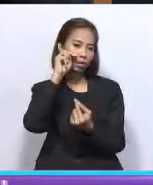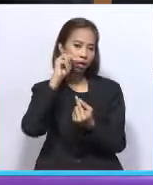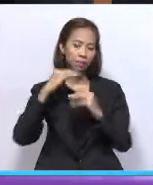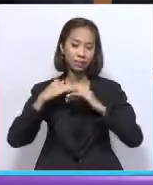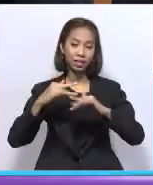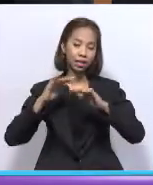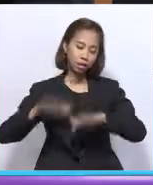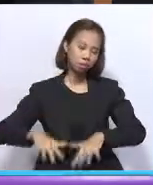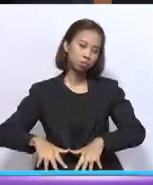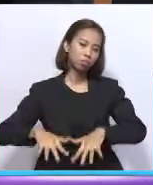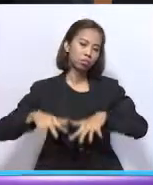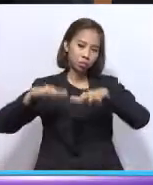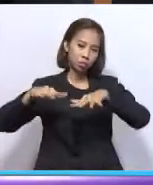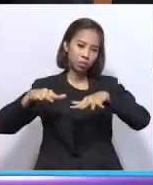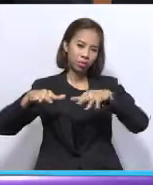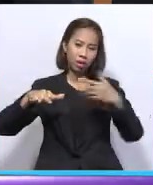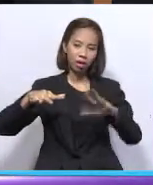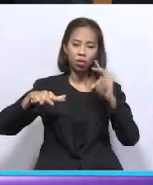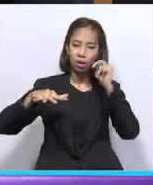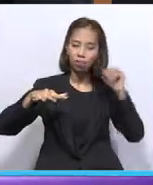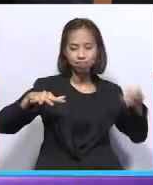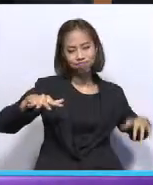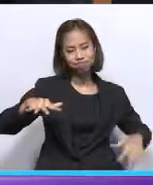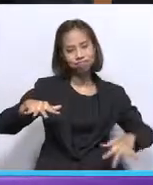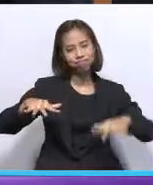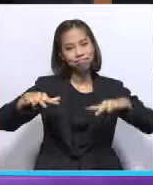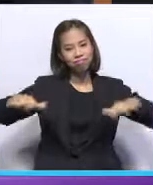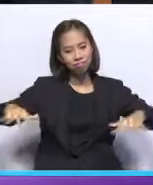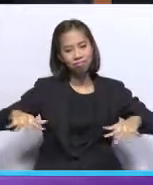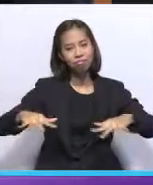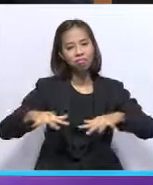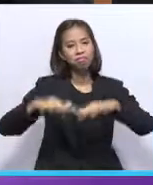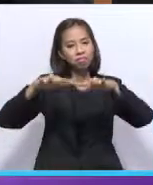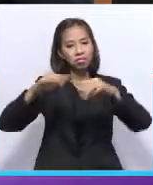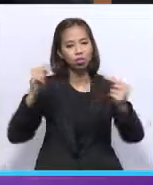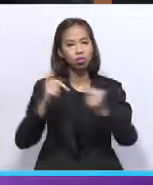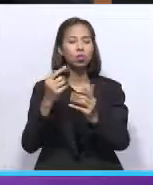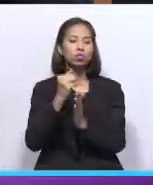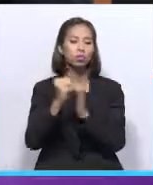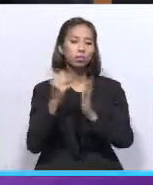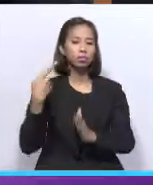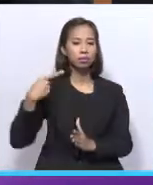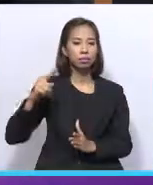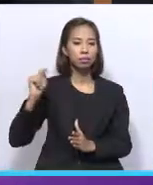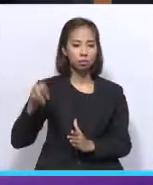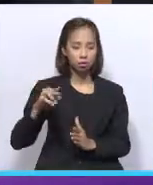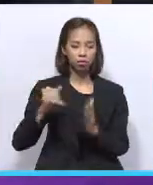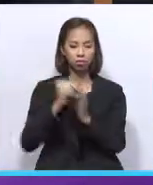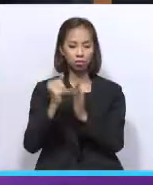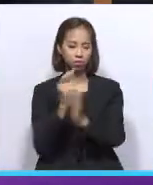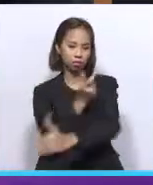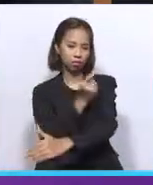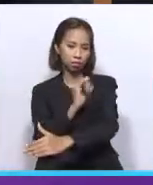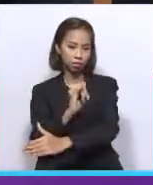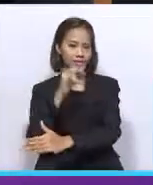นสูงมันก็ทำให้มีน้ำเนี่ยแล้วก็น้ำเชื้อขึ้นมาในช่วงปทุมธานีต่อถึงพระนครศรีอยุธยาเนี่ยน้ำอา